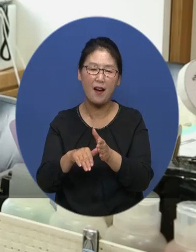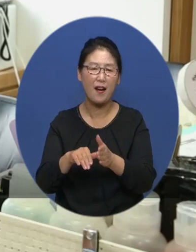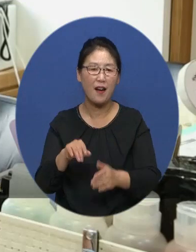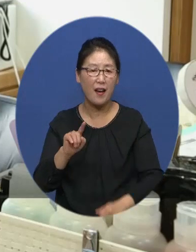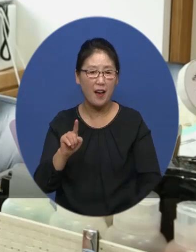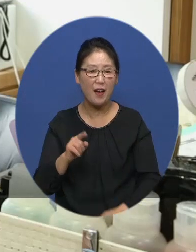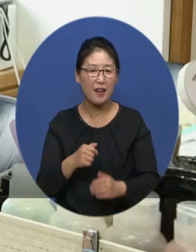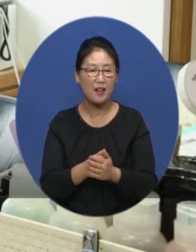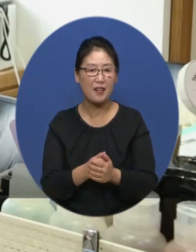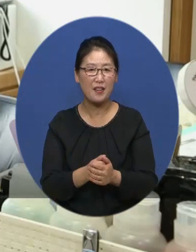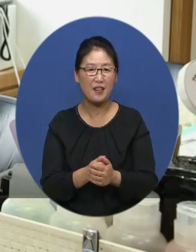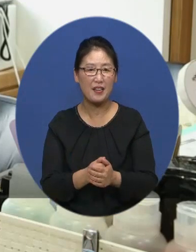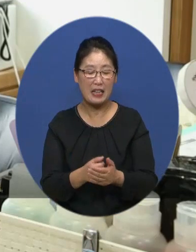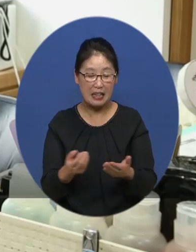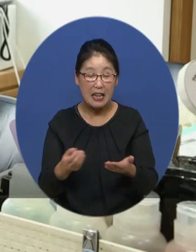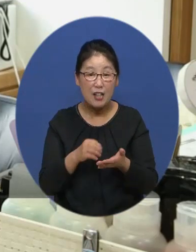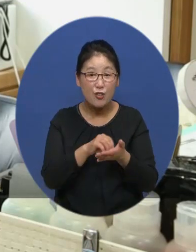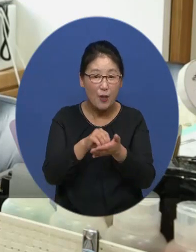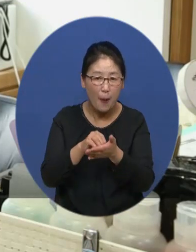취업 전선에 끼어들었을 때